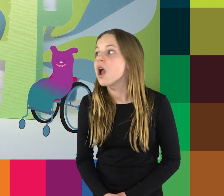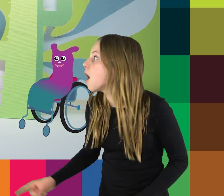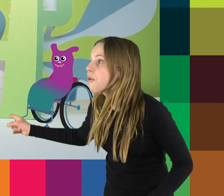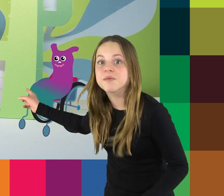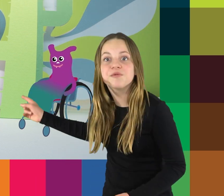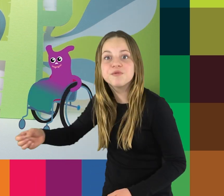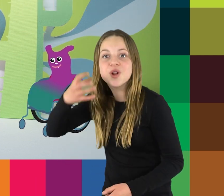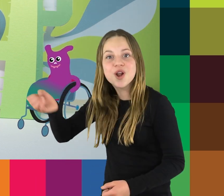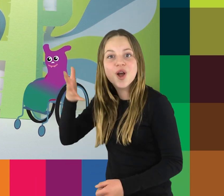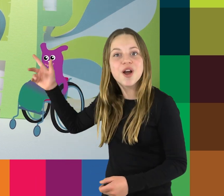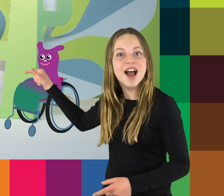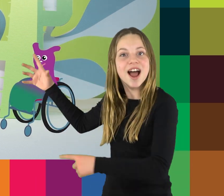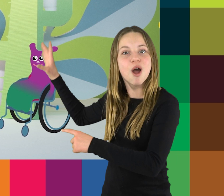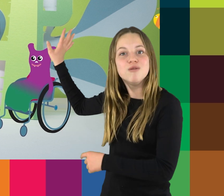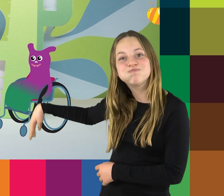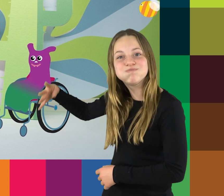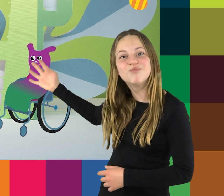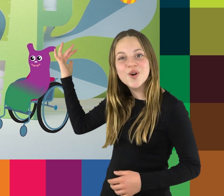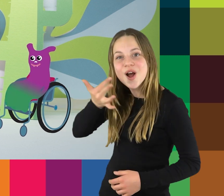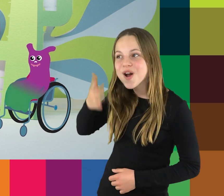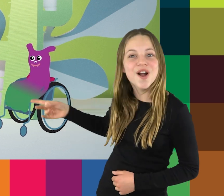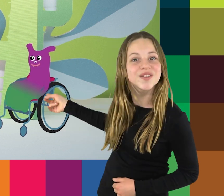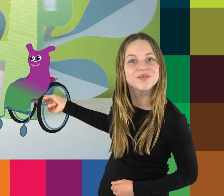J'ai trouvé la couleur sur la fleur.